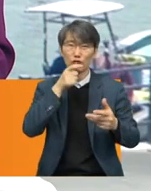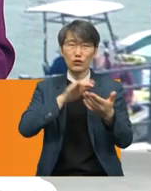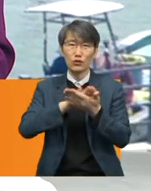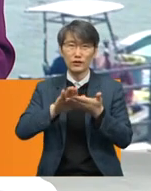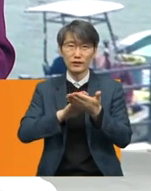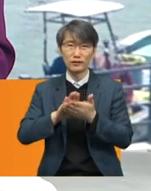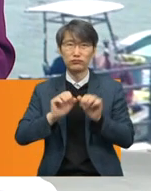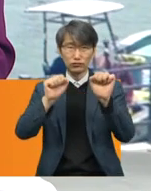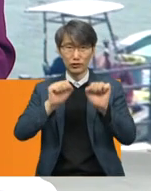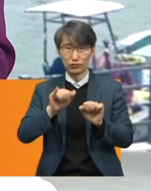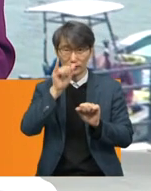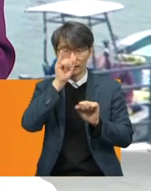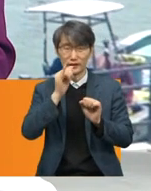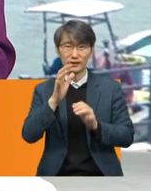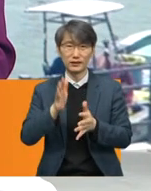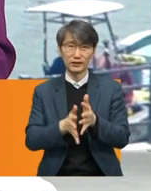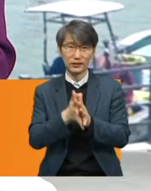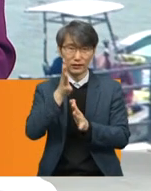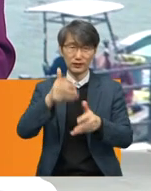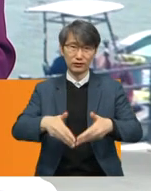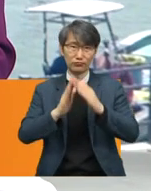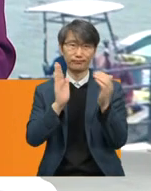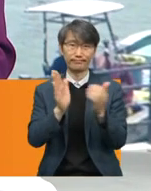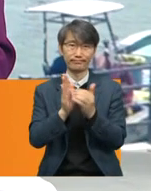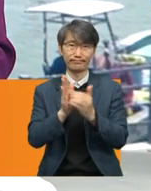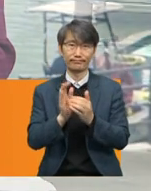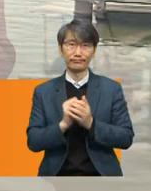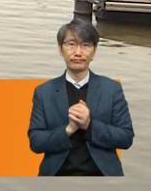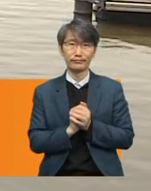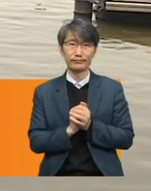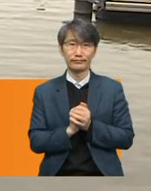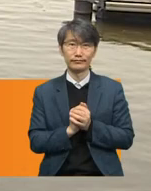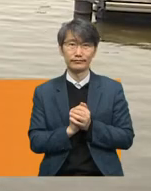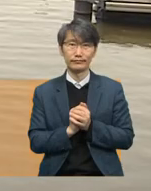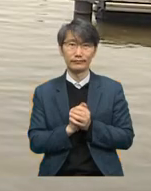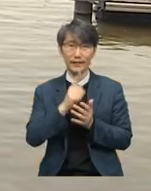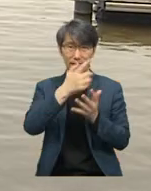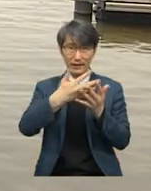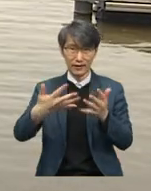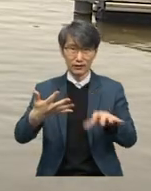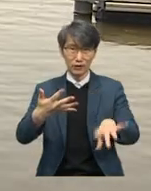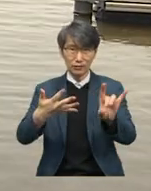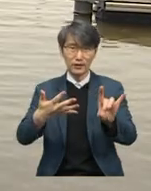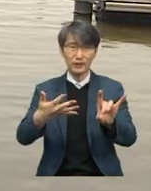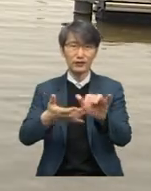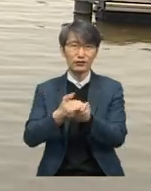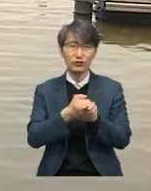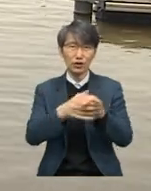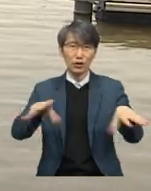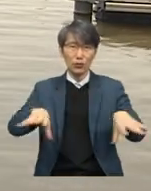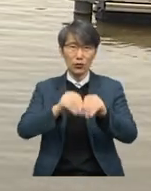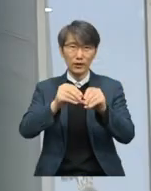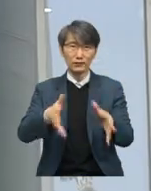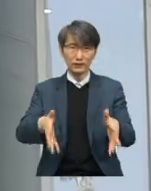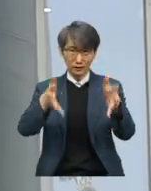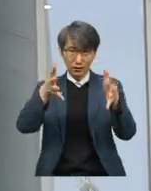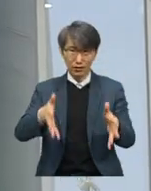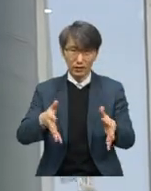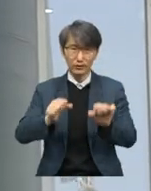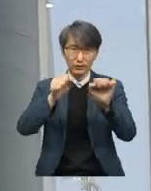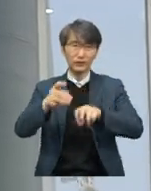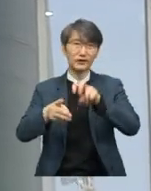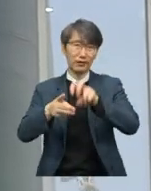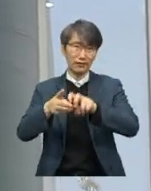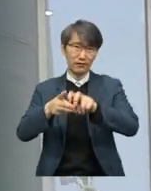체험할 수 있는 시설을 갖추고 있는데요. 이상범 기자입니다. 한강 최초의 친수 복합 시설 서울 수상 레포츠